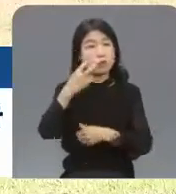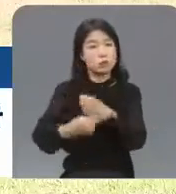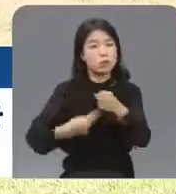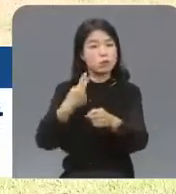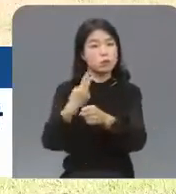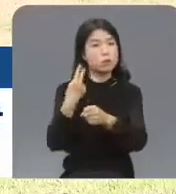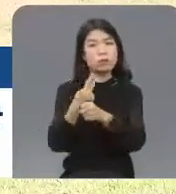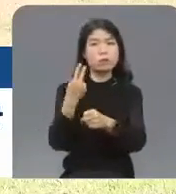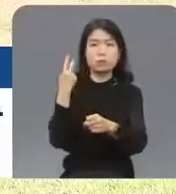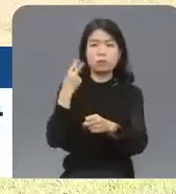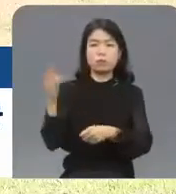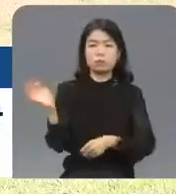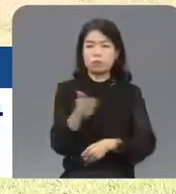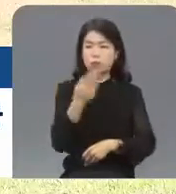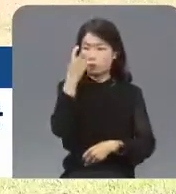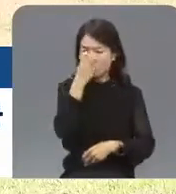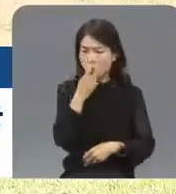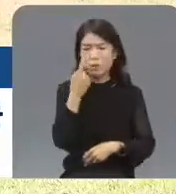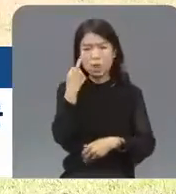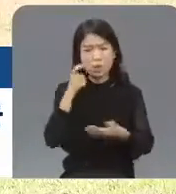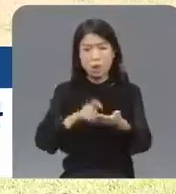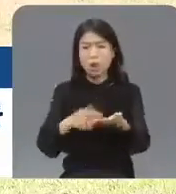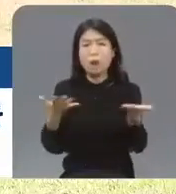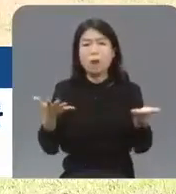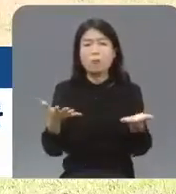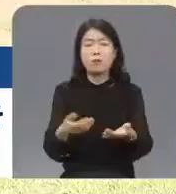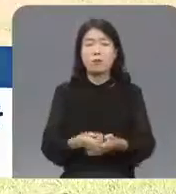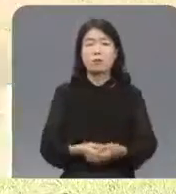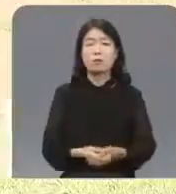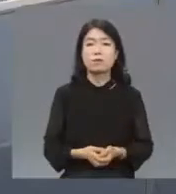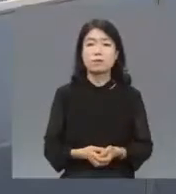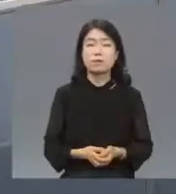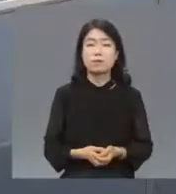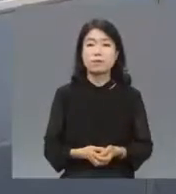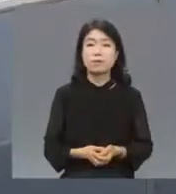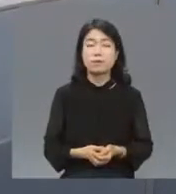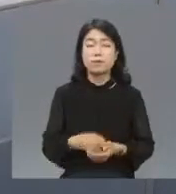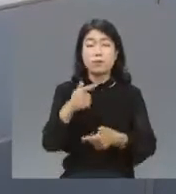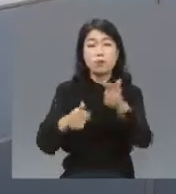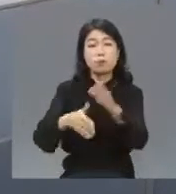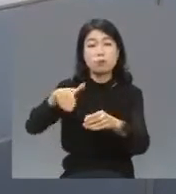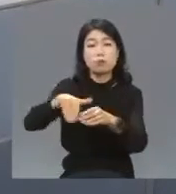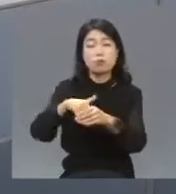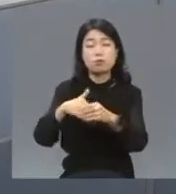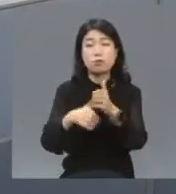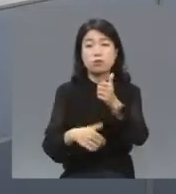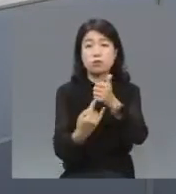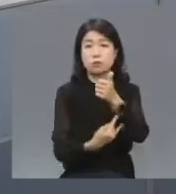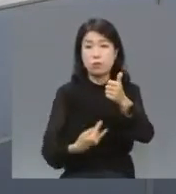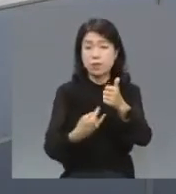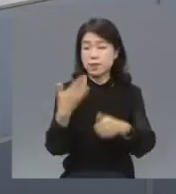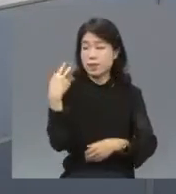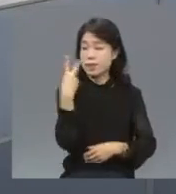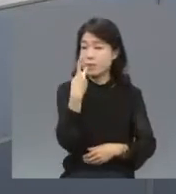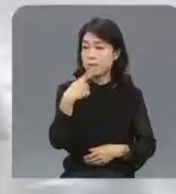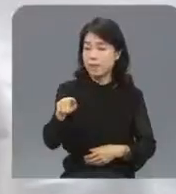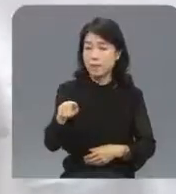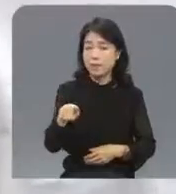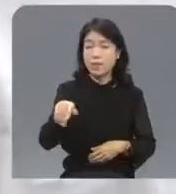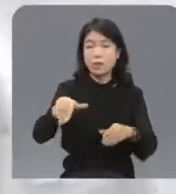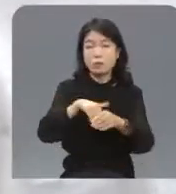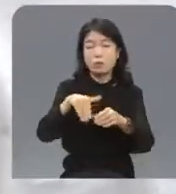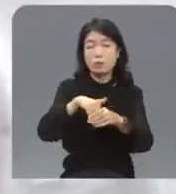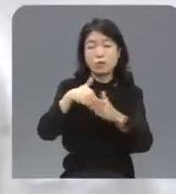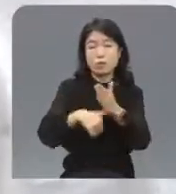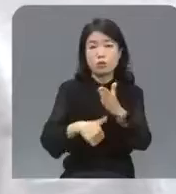2년부터는 전혀 조사도 발굴하지 못하고 있는 지금 현재 실정이죠. 목포시 문화유산위원회는 지난 2001년